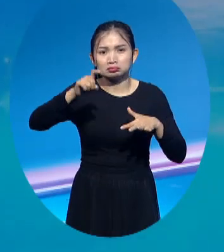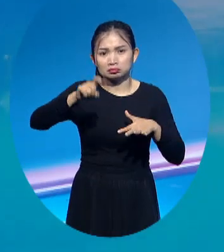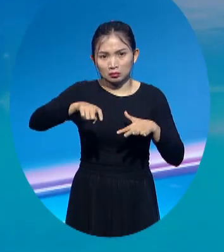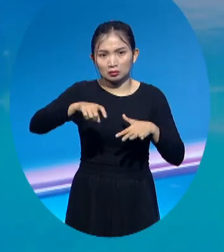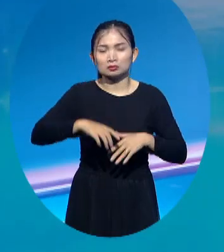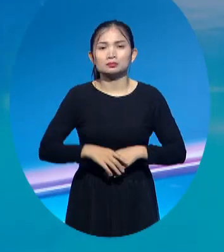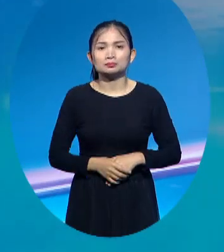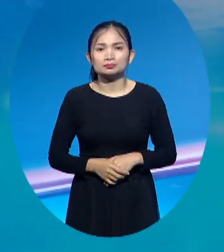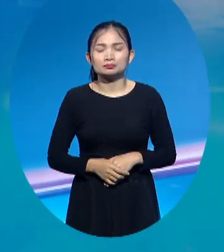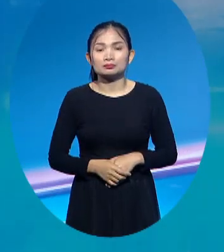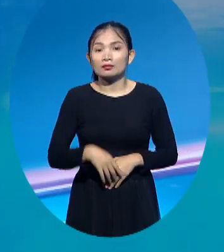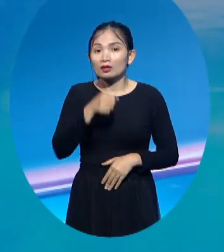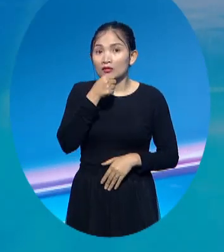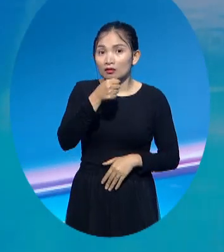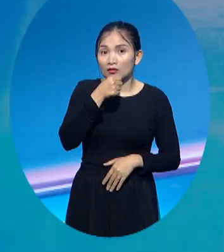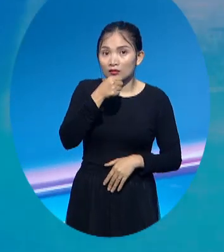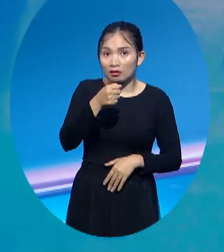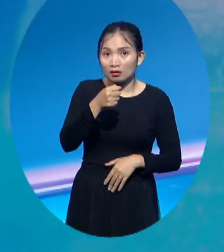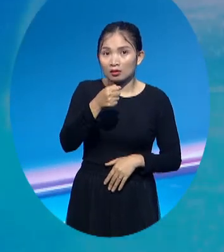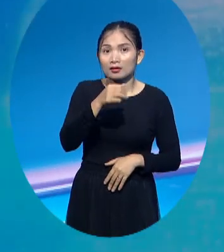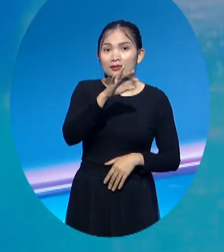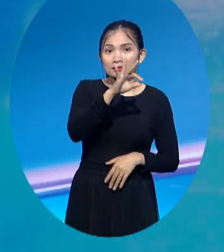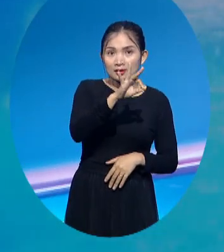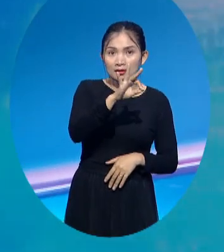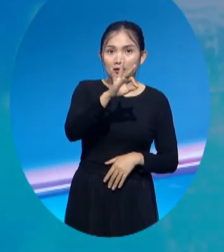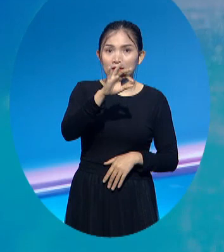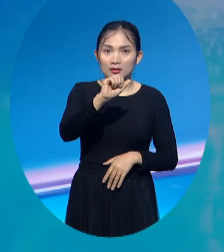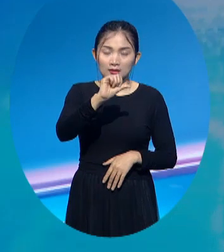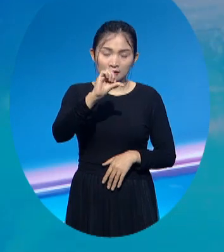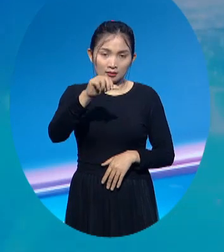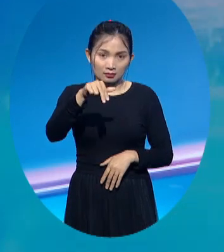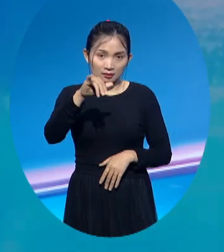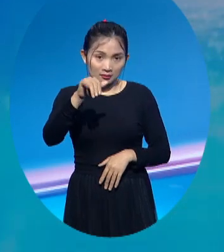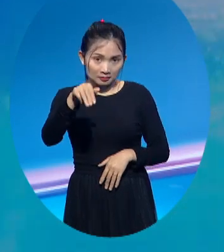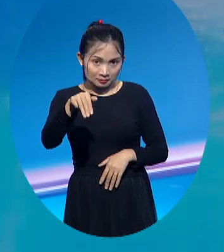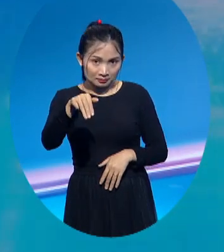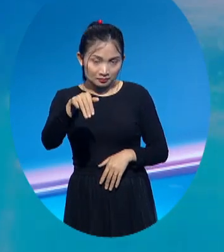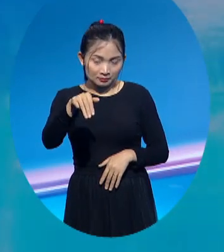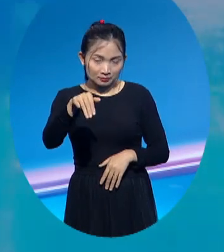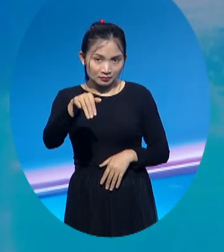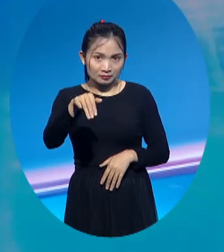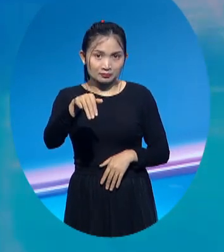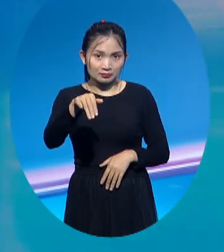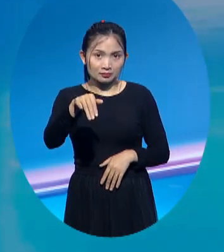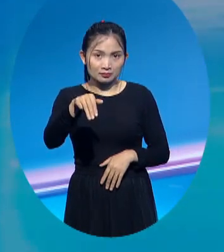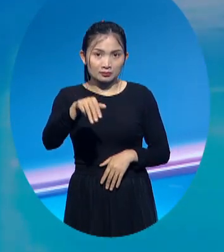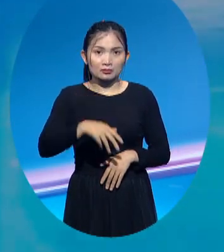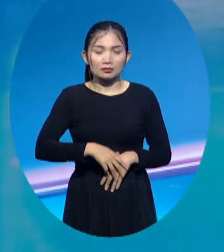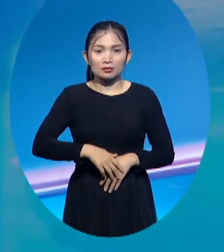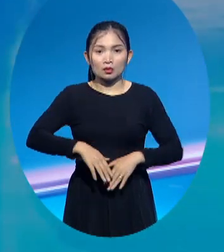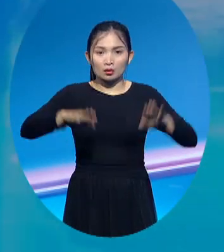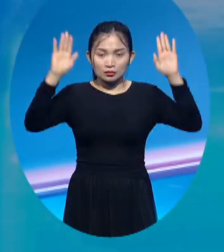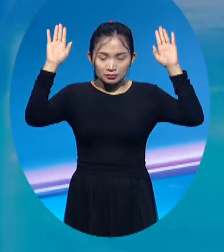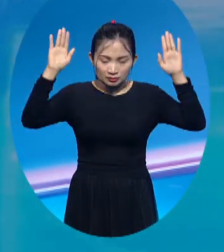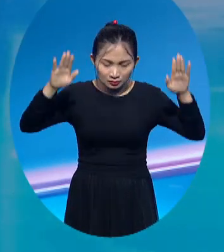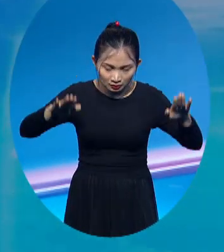Trong một cuộc phỏng vấn với hãng tin Tasnim, Phó Tư lệnh Lực lượng Hàng không Vũ trụ của Quân đoàn Vệ binh Cách mạng Hồi giáo IRGC, Thiếu tướng